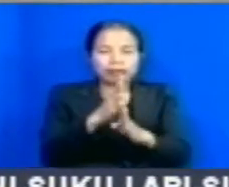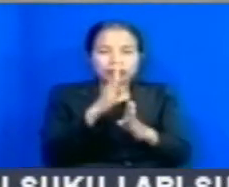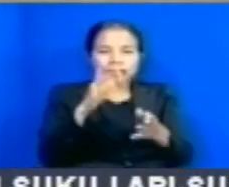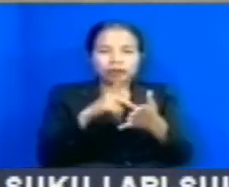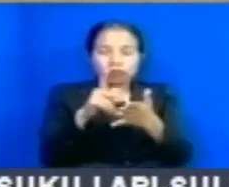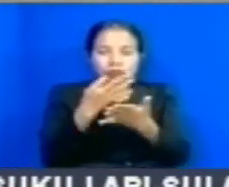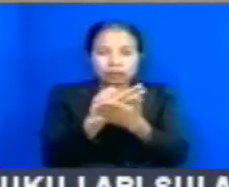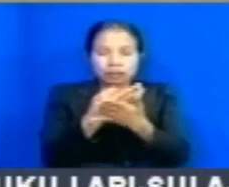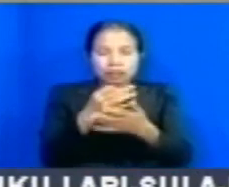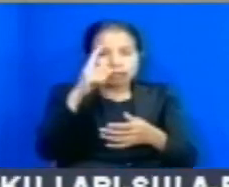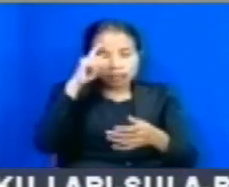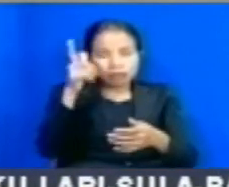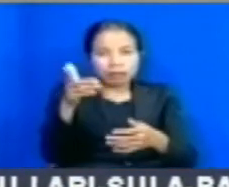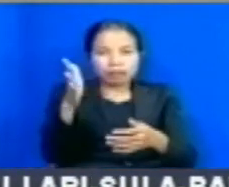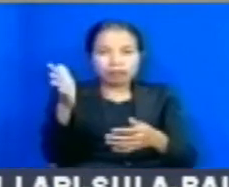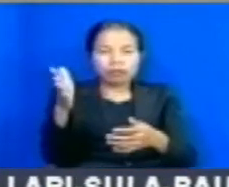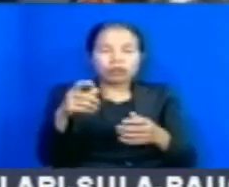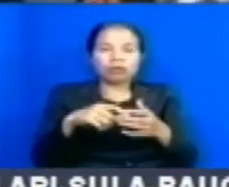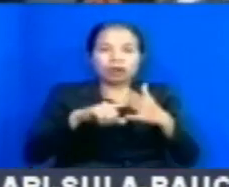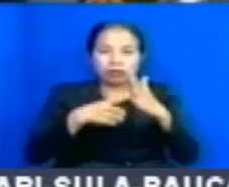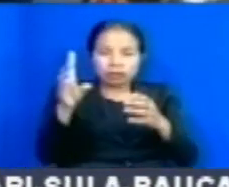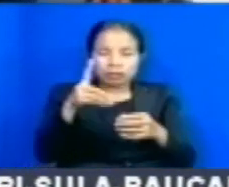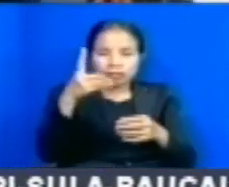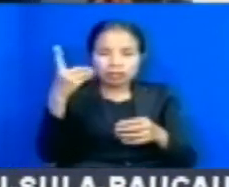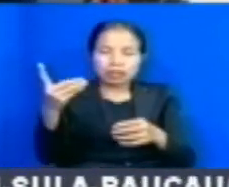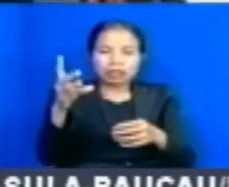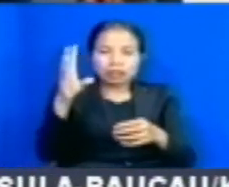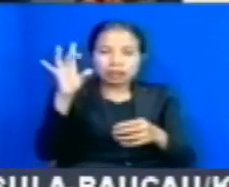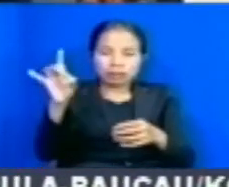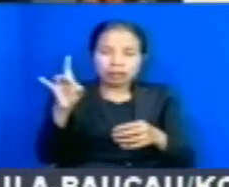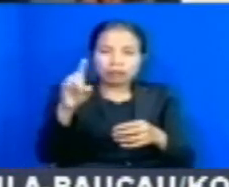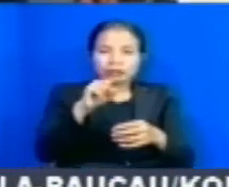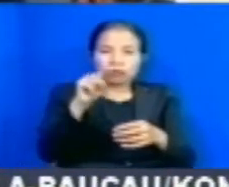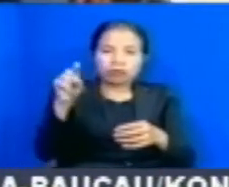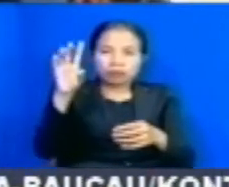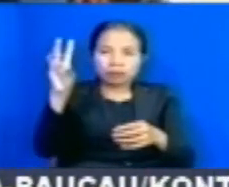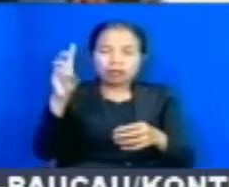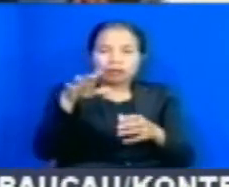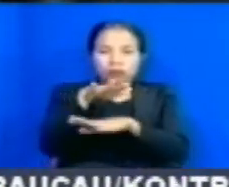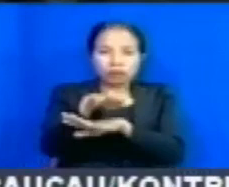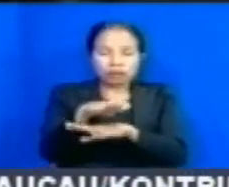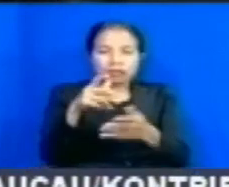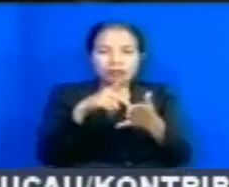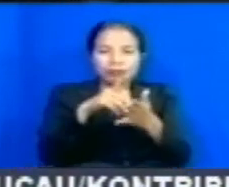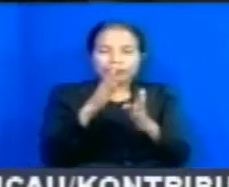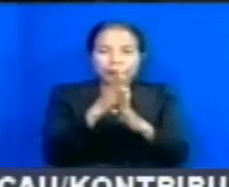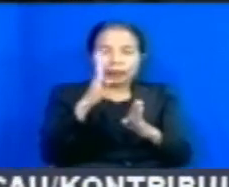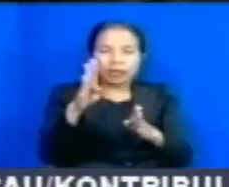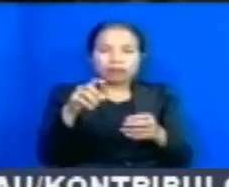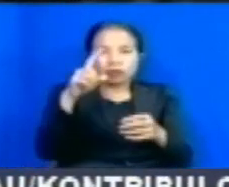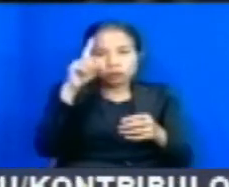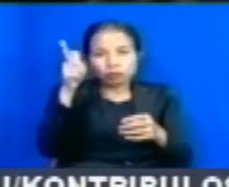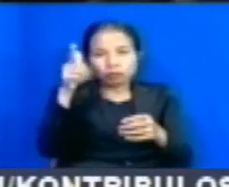limanulu ahu husi dader tukualu to tukunen lorai maibe bemo selu centavos suranulu resin lima no motor selu